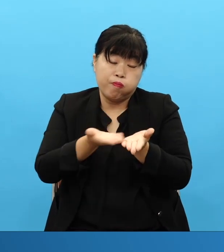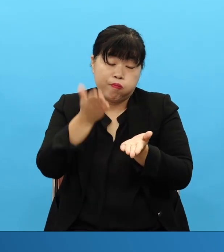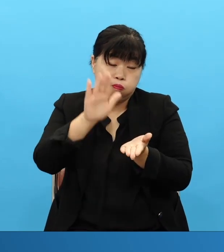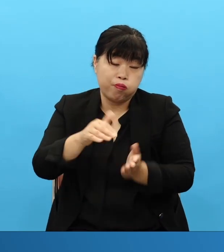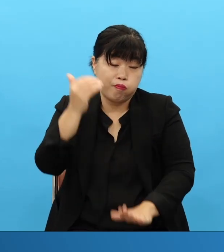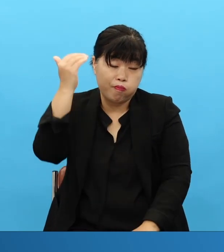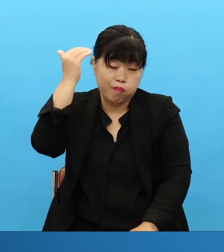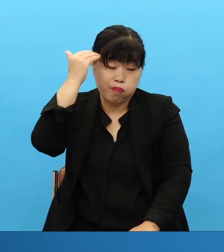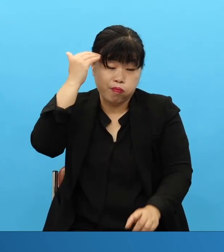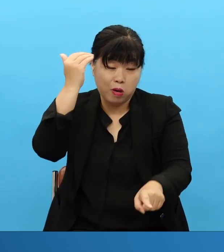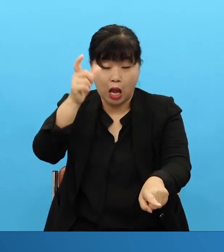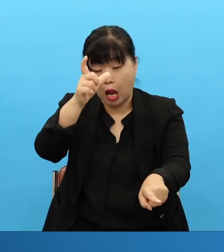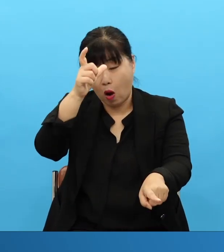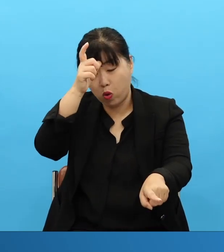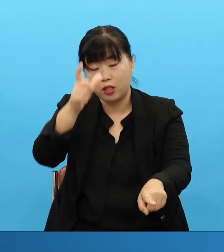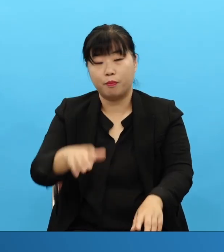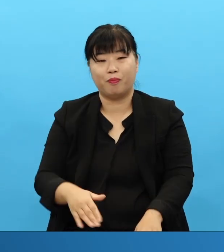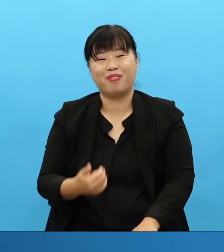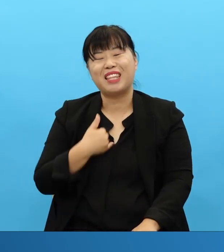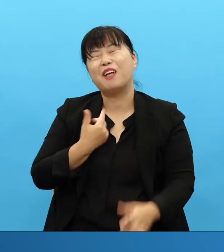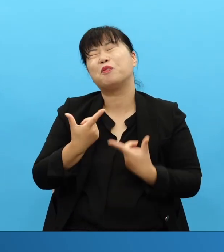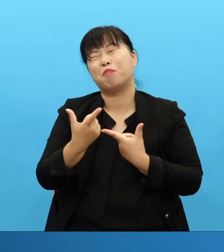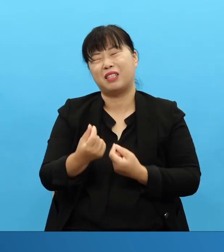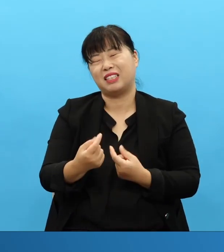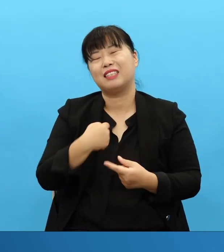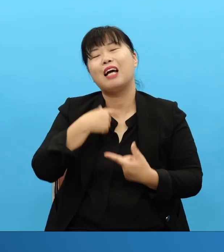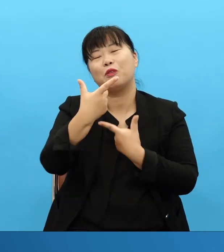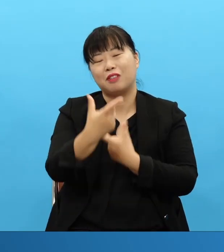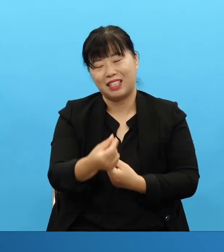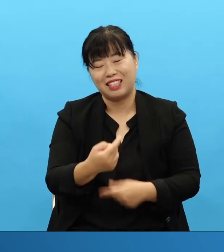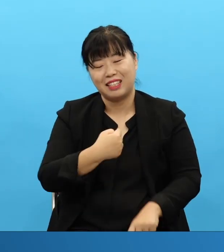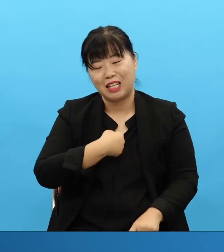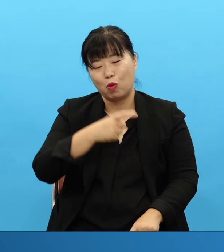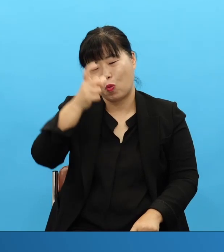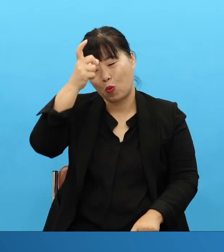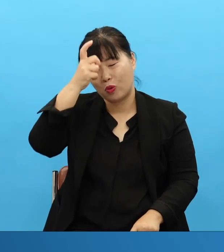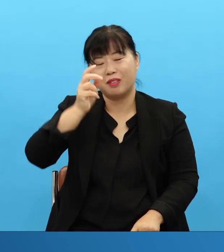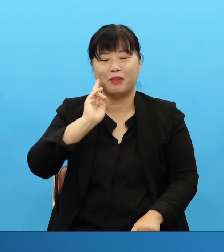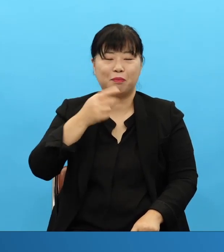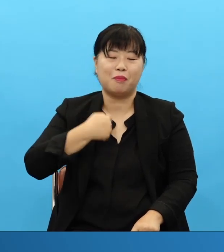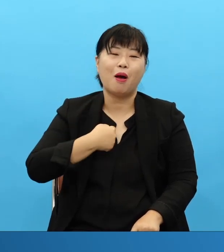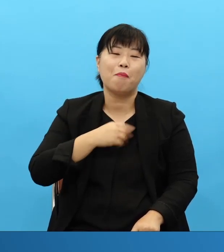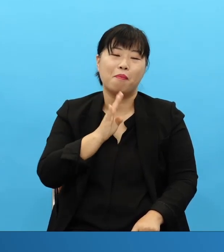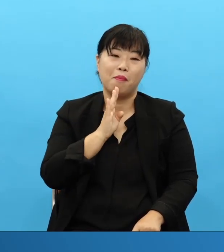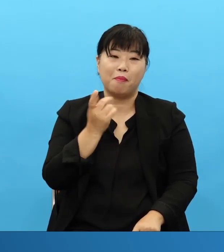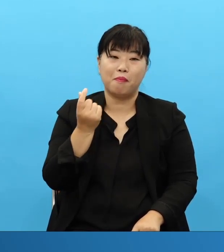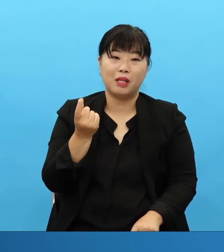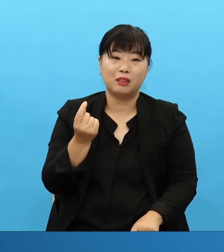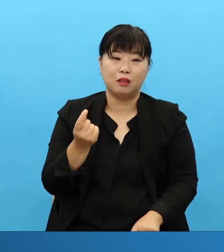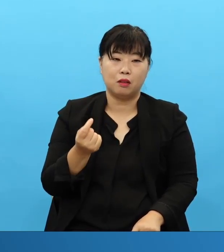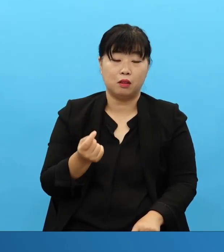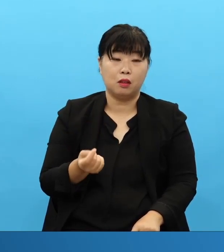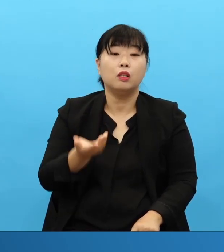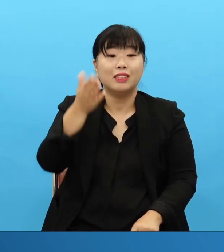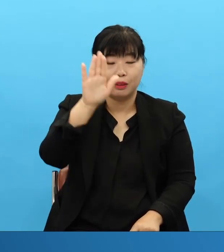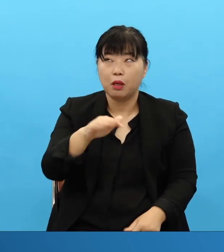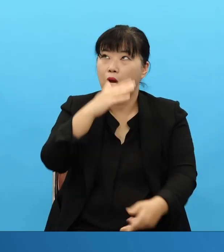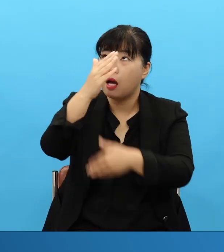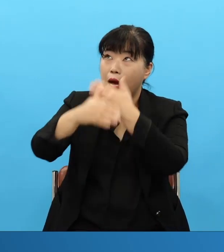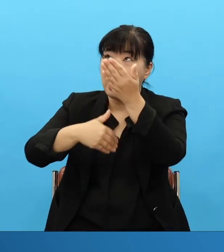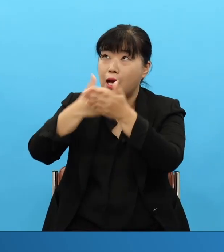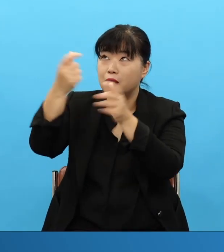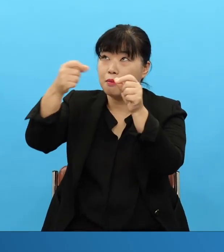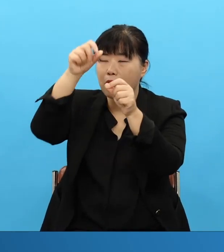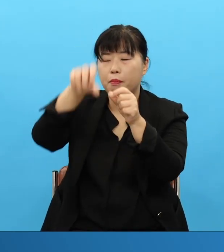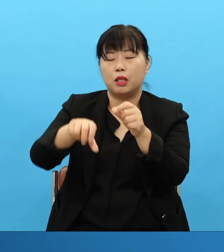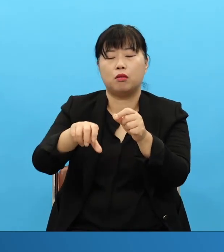안 바뀌고 있는 And 거야. even though I'm very stubborn and I'm not 어떻게 changing 해야 either. 되겠습니까? And so what should I do? 네, 하나님 앞에서 바뀌어야 돼요. And so we have to change in